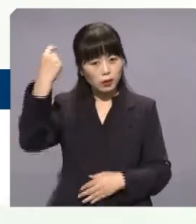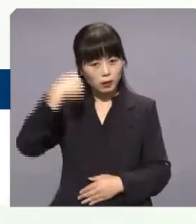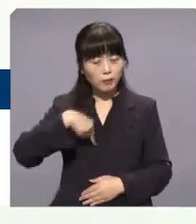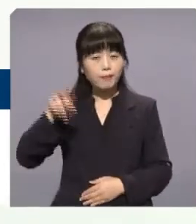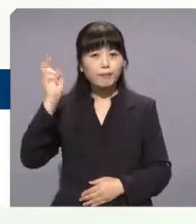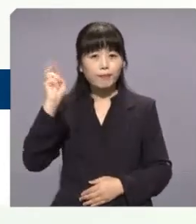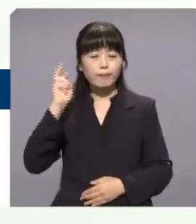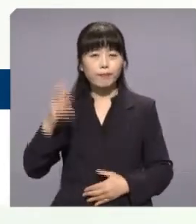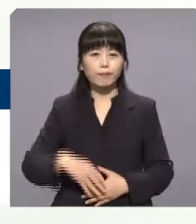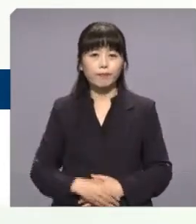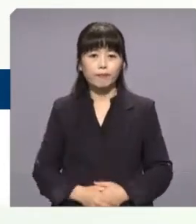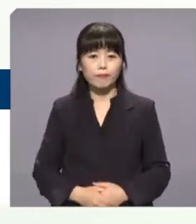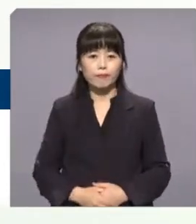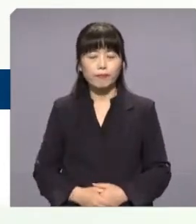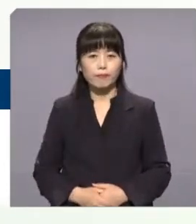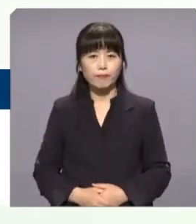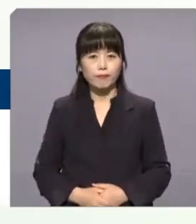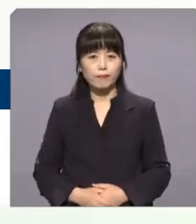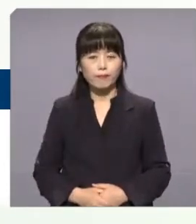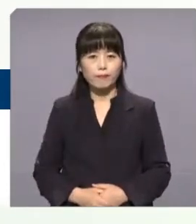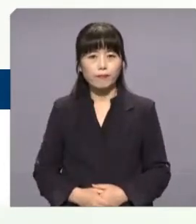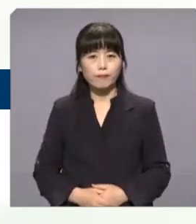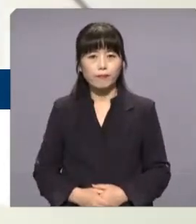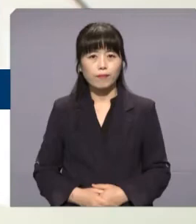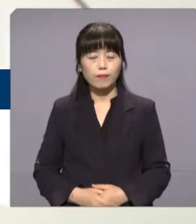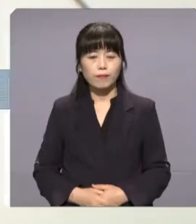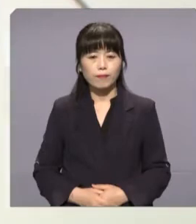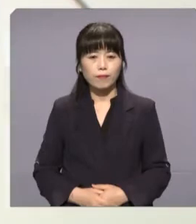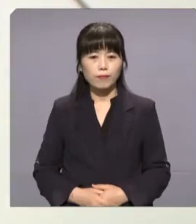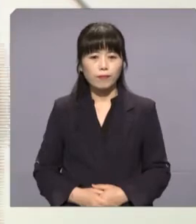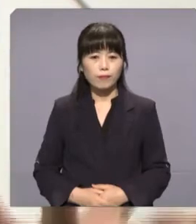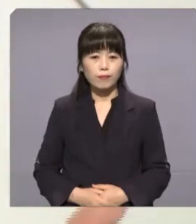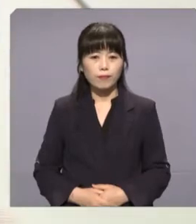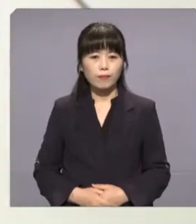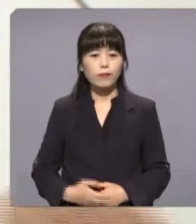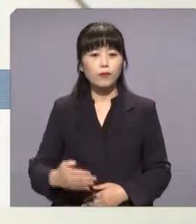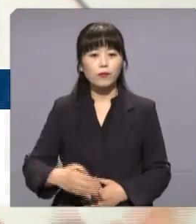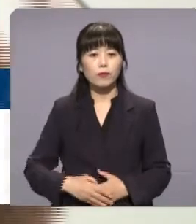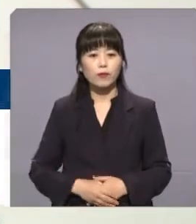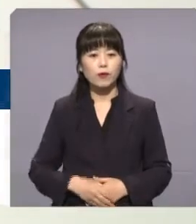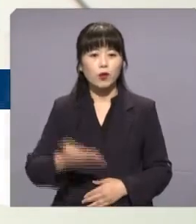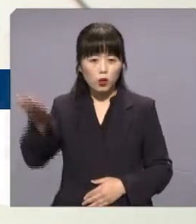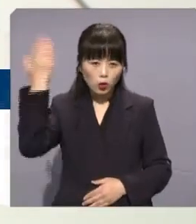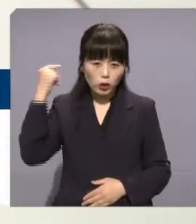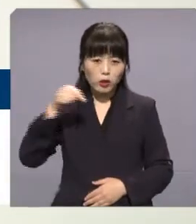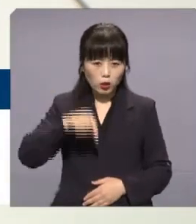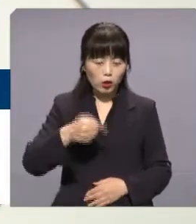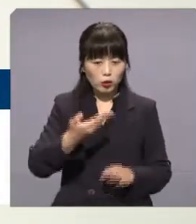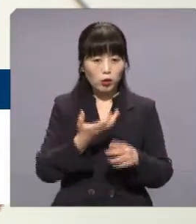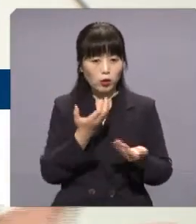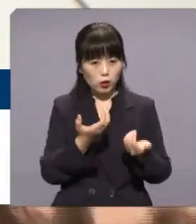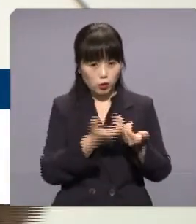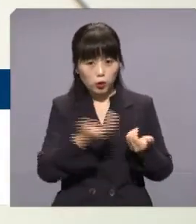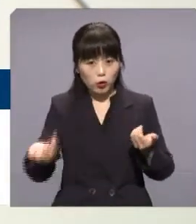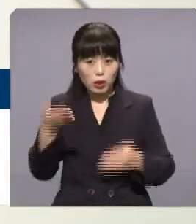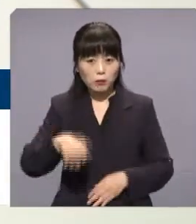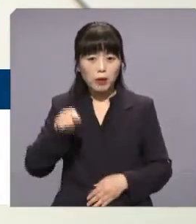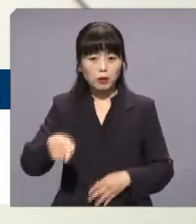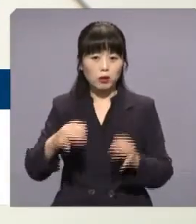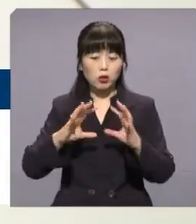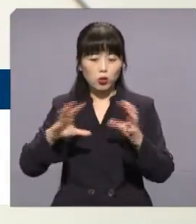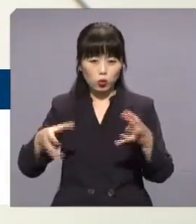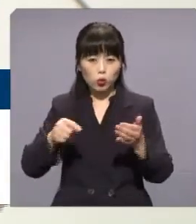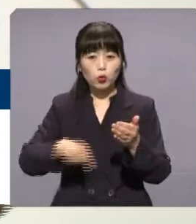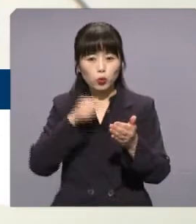아픔들이 좀 저한테 좀 많이 와닿았던 것 같아요. 전에는 여기서 떠났지만 저기서 다시 우리 국내에서 그분들을